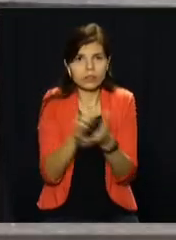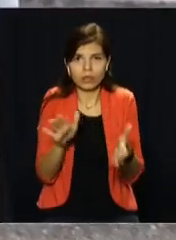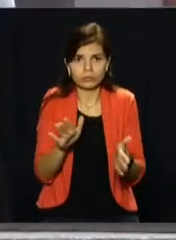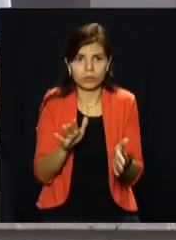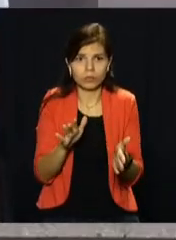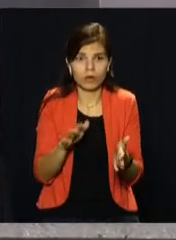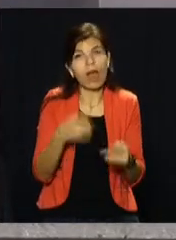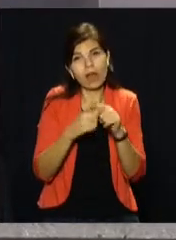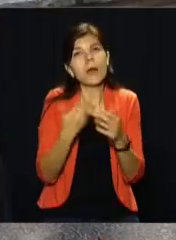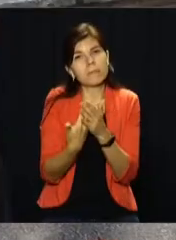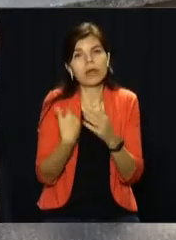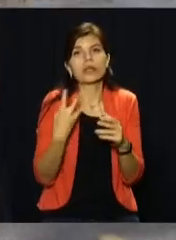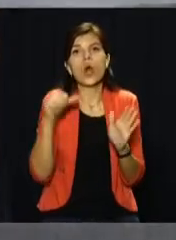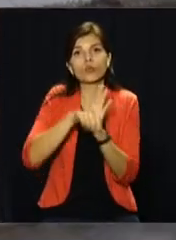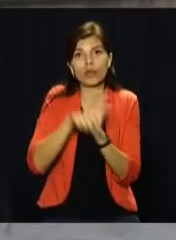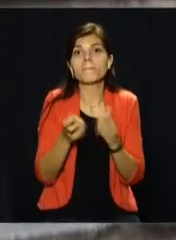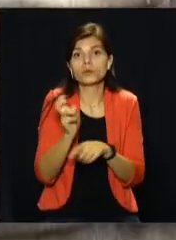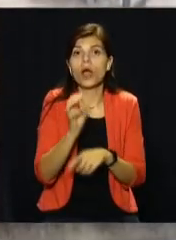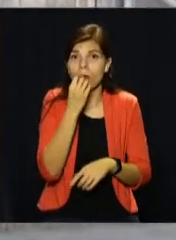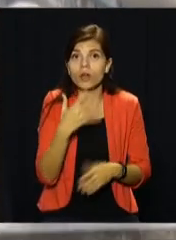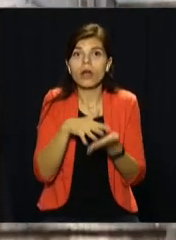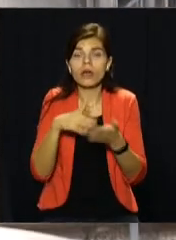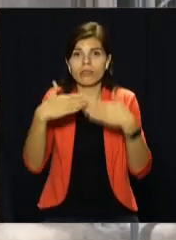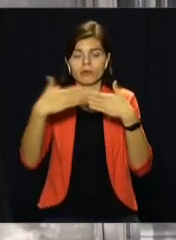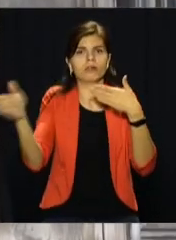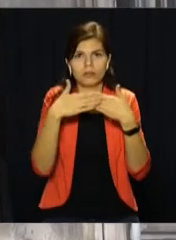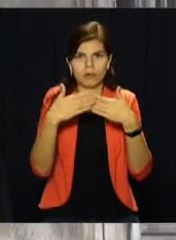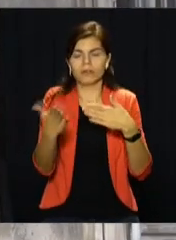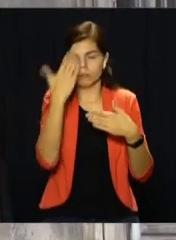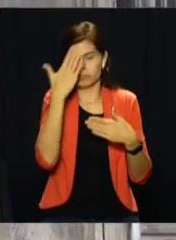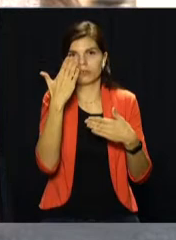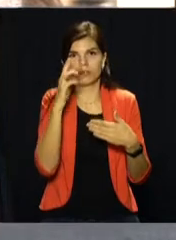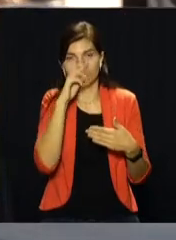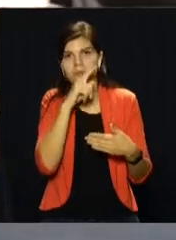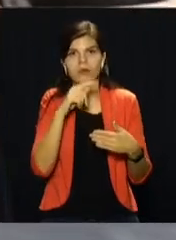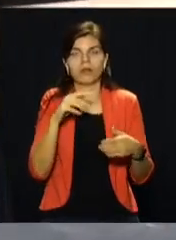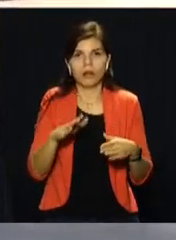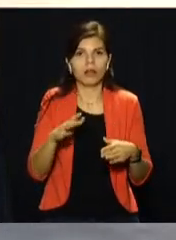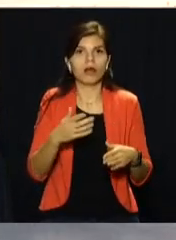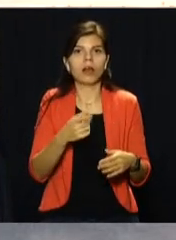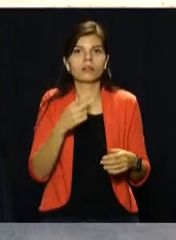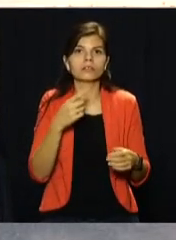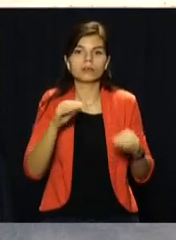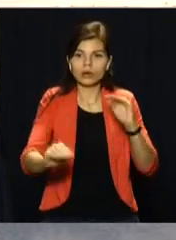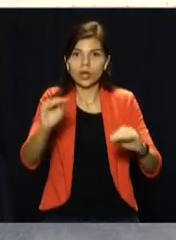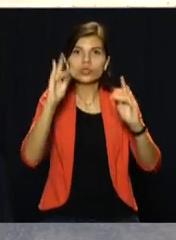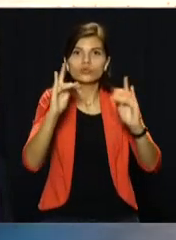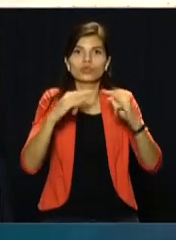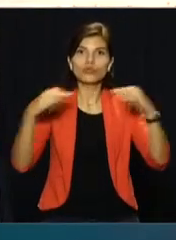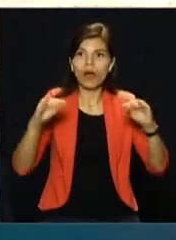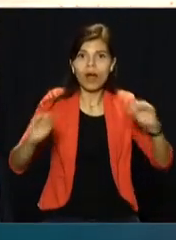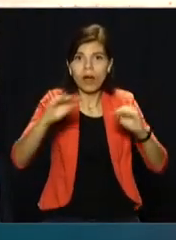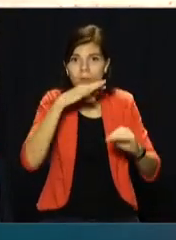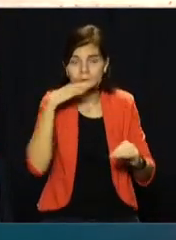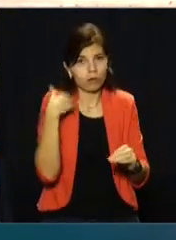пошуки виборчих дільниць у Дніпрі, що пристосовані для голосування таких категорій виборців. Підйом, опущений бордюр, тобто